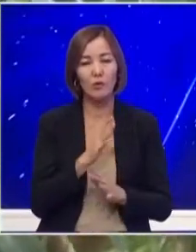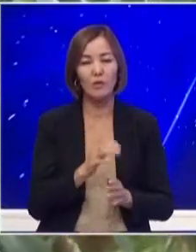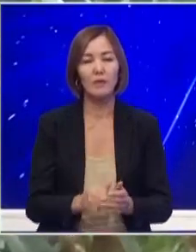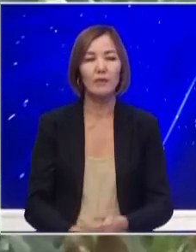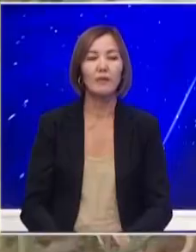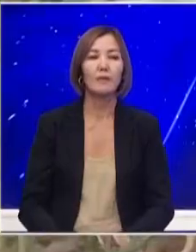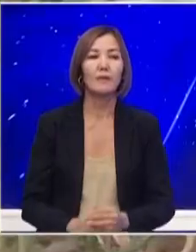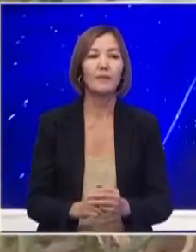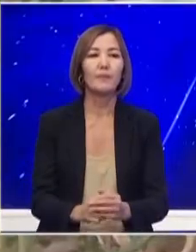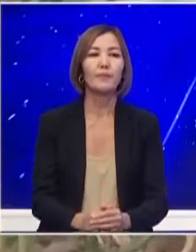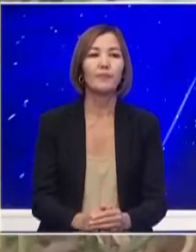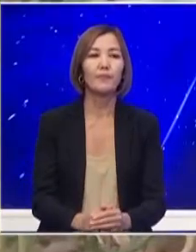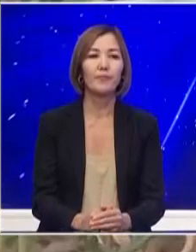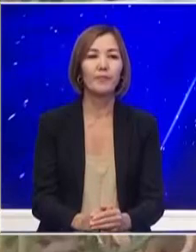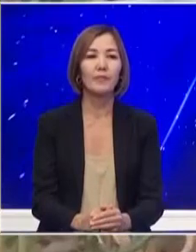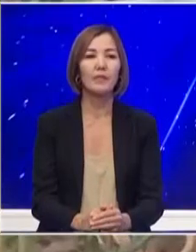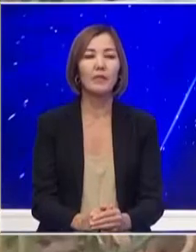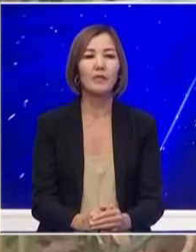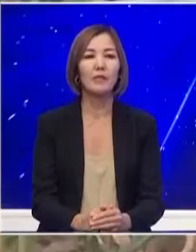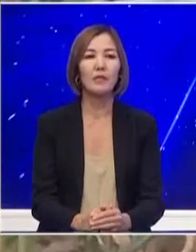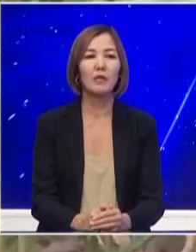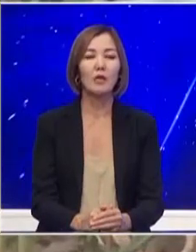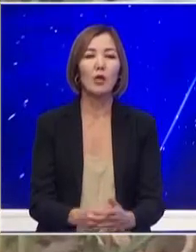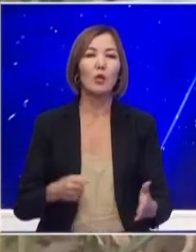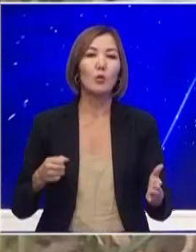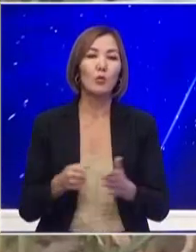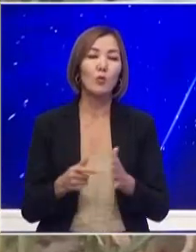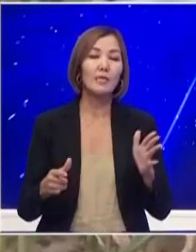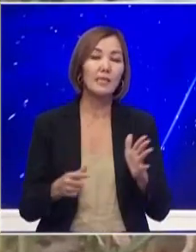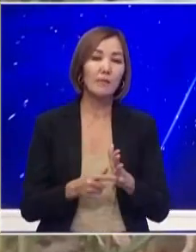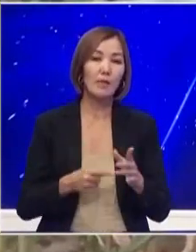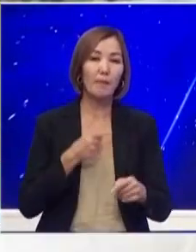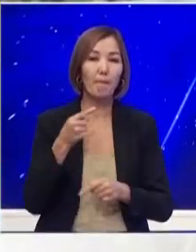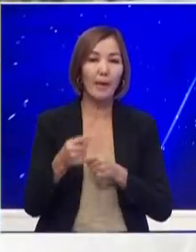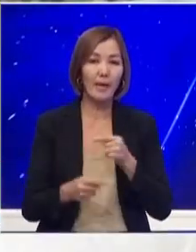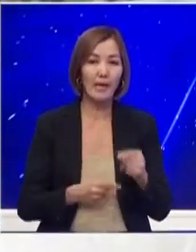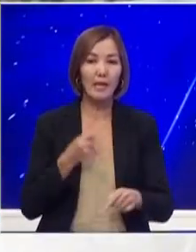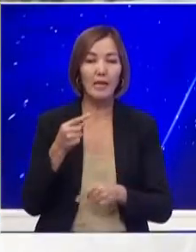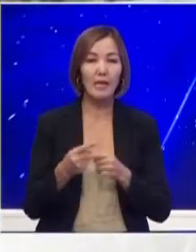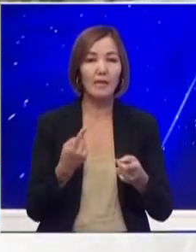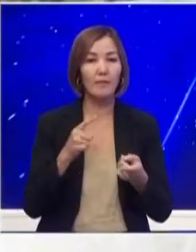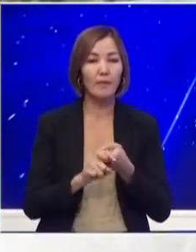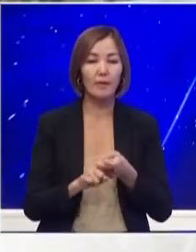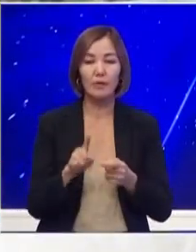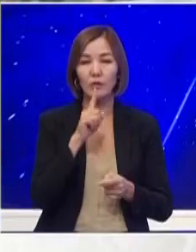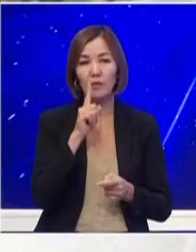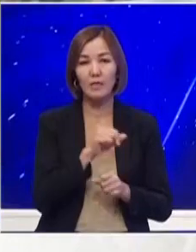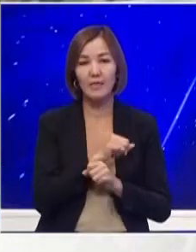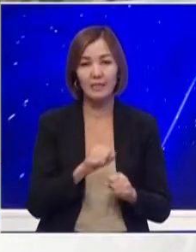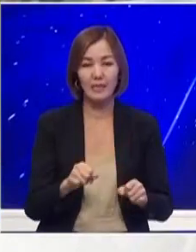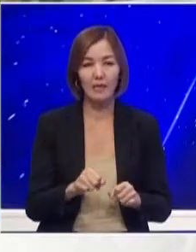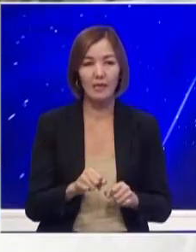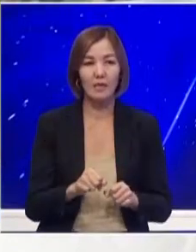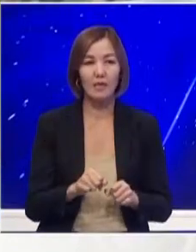кукурузы. Значит, до 7 поколений нельзя скрещивать между собой родственников. Не будет никакого